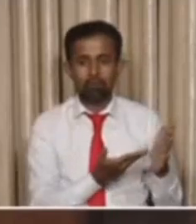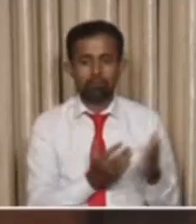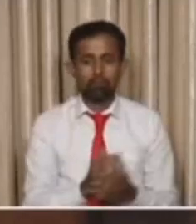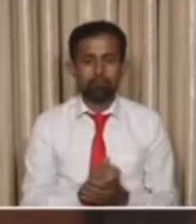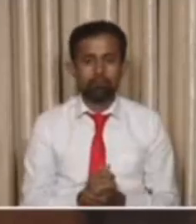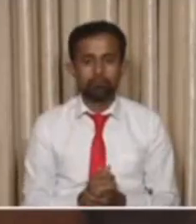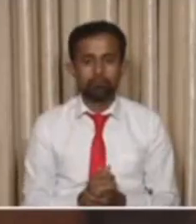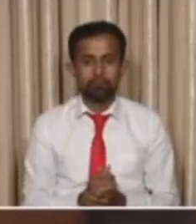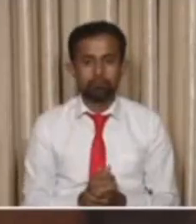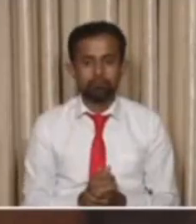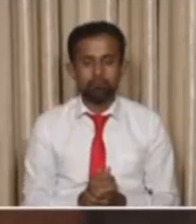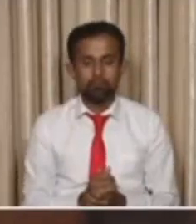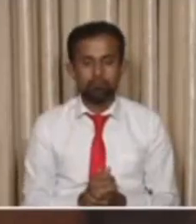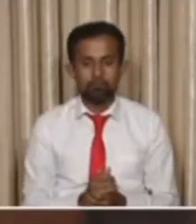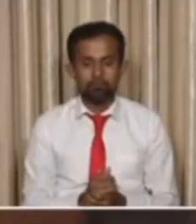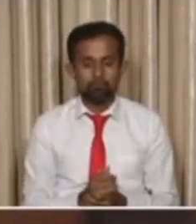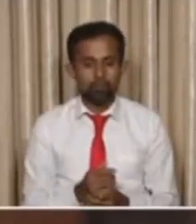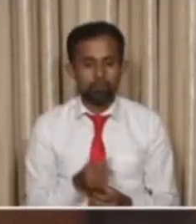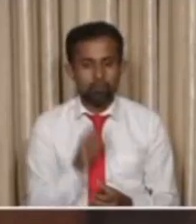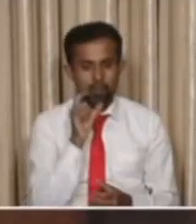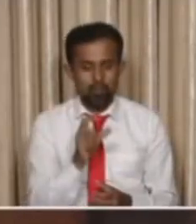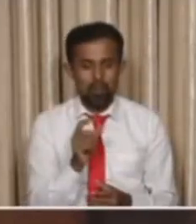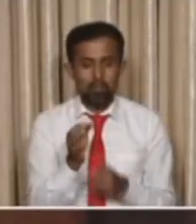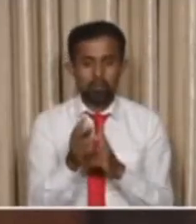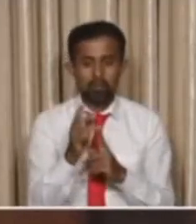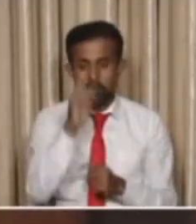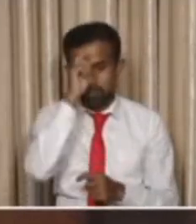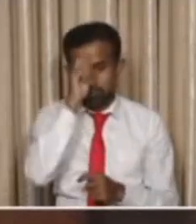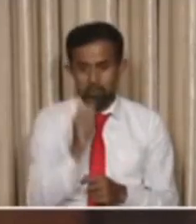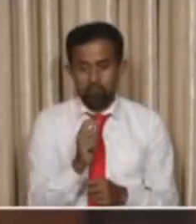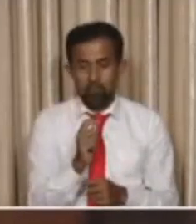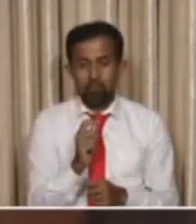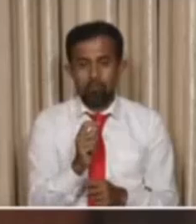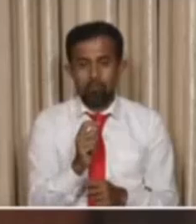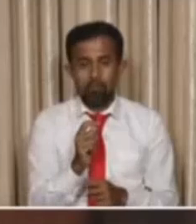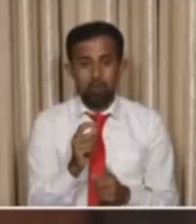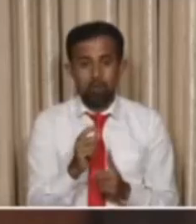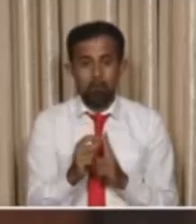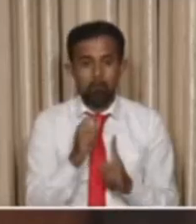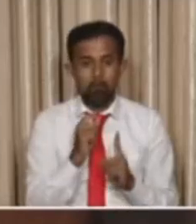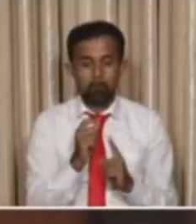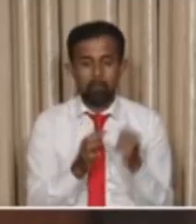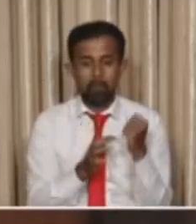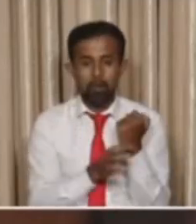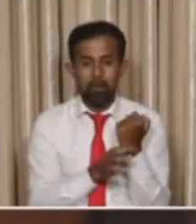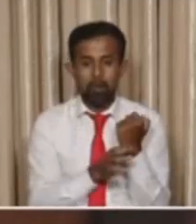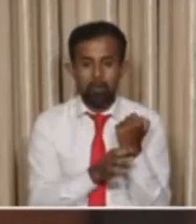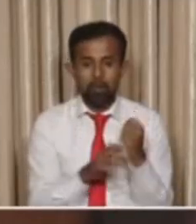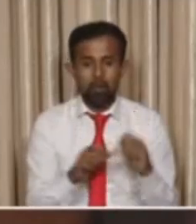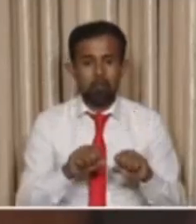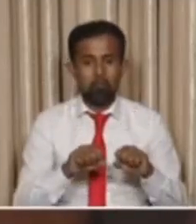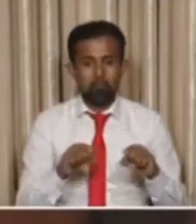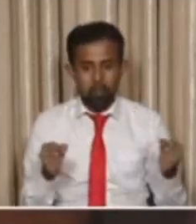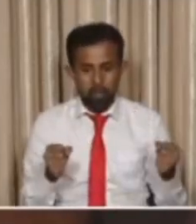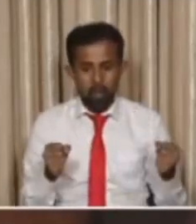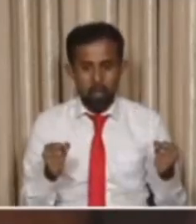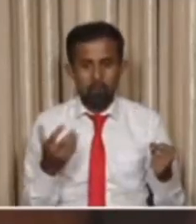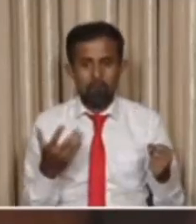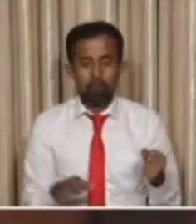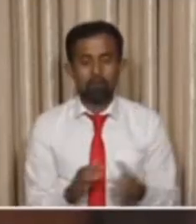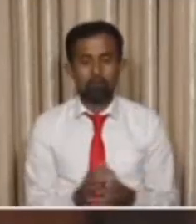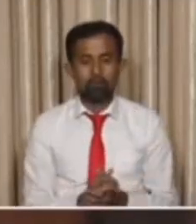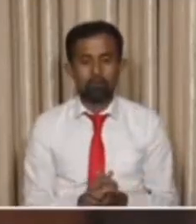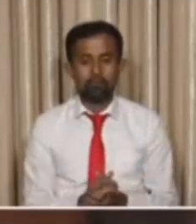எவ்வாறு என்று சொன்னால், இந்த நாட்டிலே கடந்த வருடம் நிறைவேற்றப்பட்ட வரவு செலவு திட்டத்திலே உள்ளூராட்சி சபை தேர்தலுக்கான நிதி ஒதுக்கப்பட்டது.